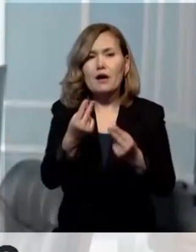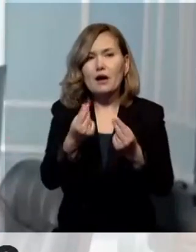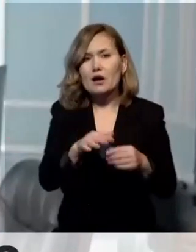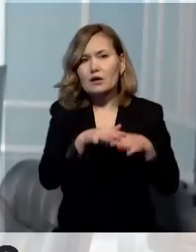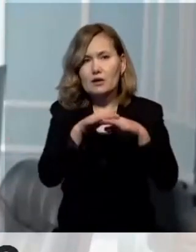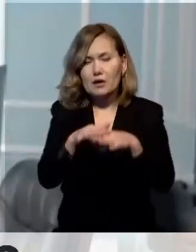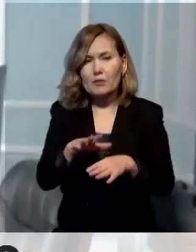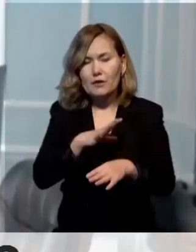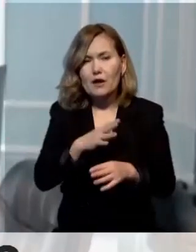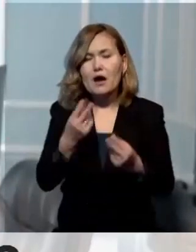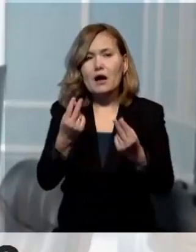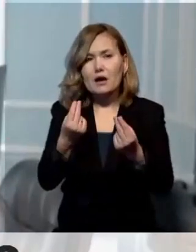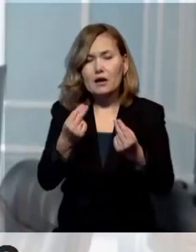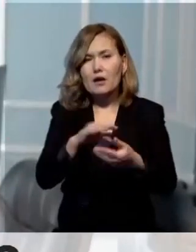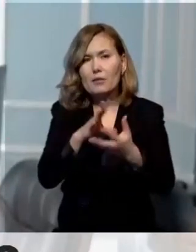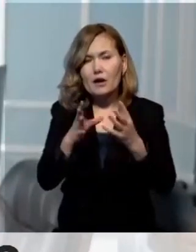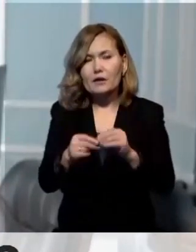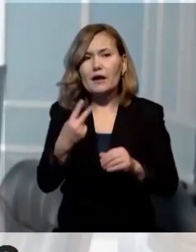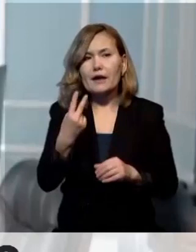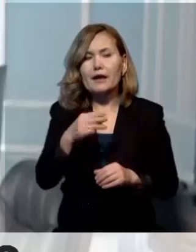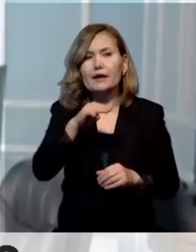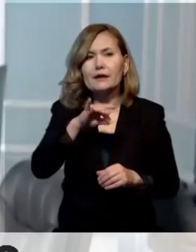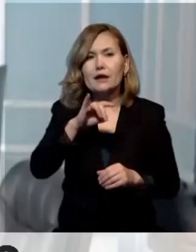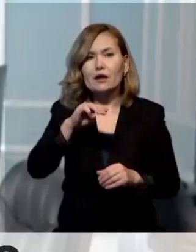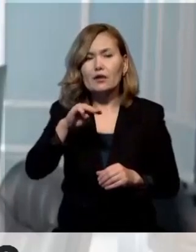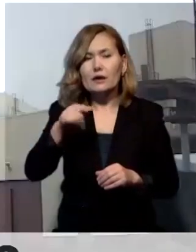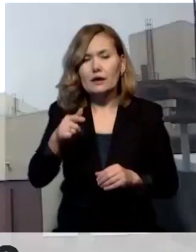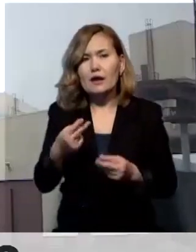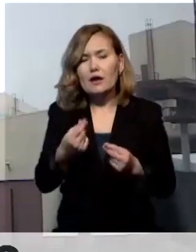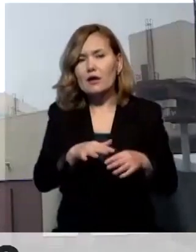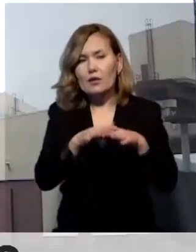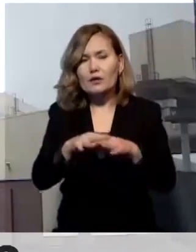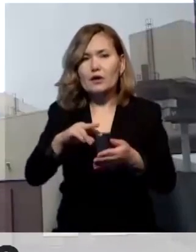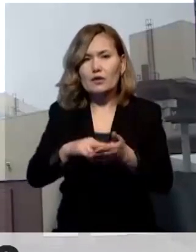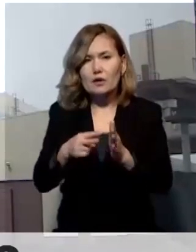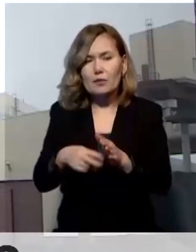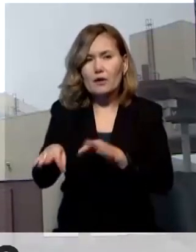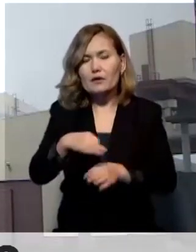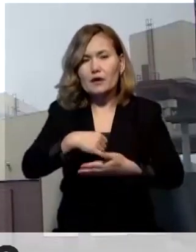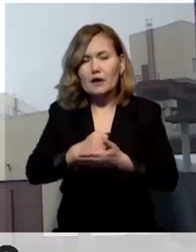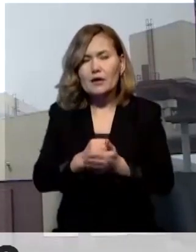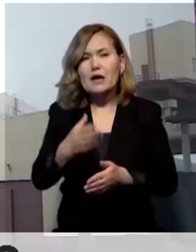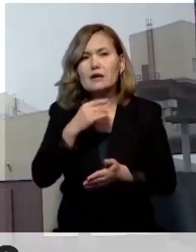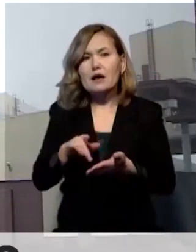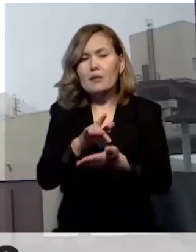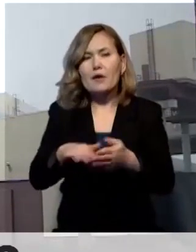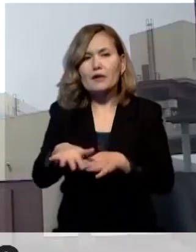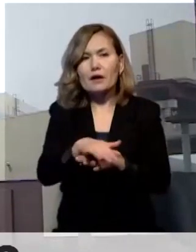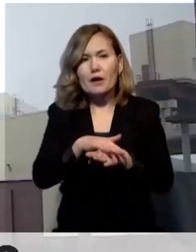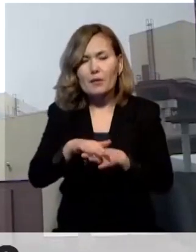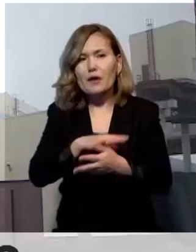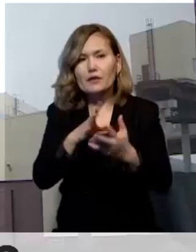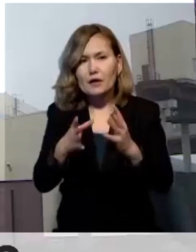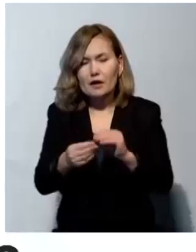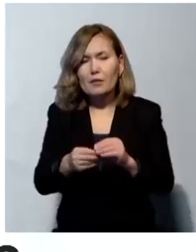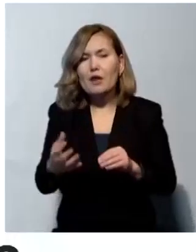көздерден қаржыландырылатын 2 триллион теңгеден астам жобалар енді. Кешенді жоспар бекітілсе, Семей халқын сан жыл бойы сарсаңға салып келе жатқан